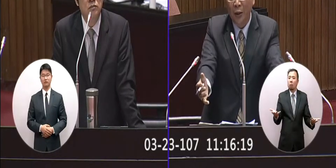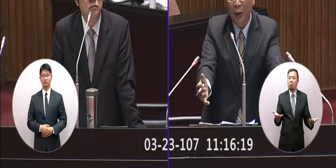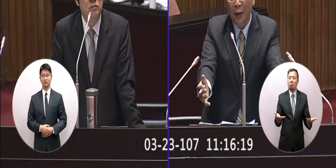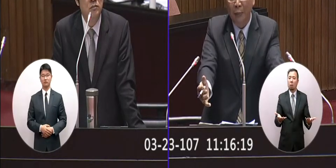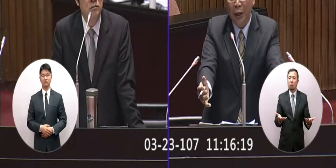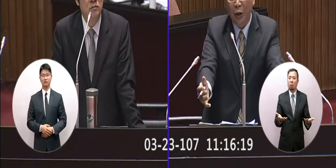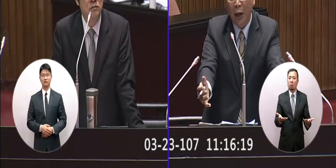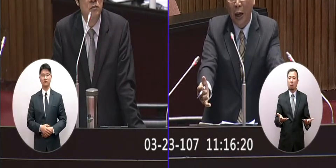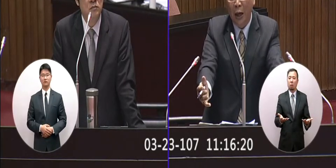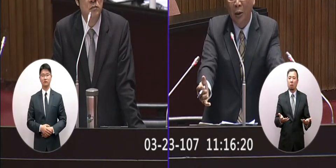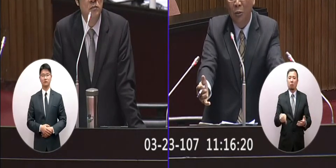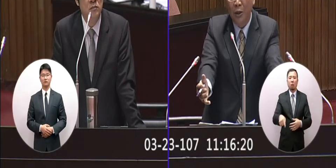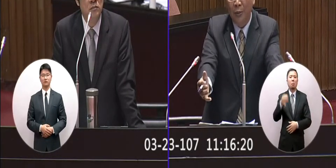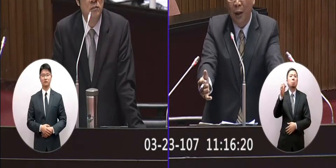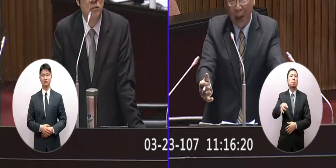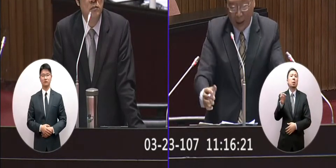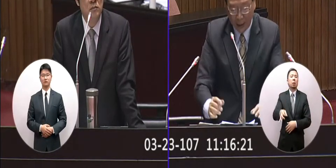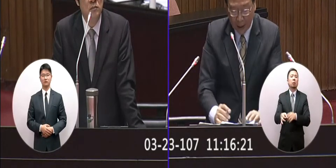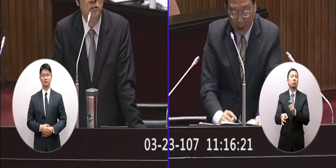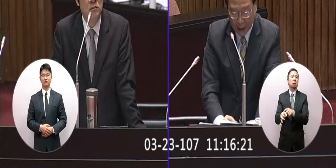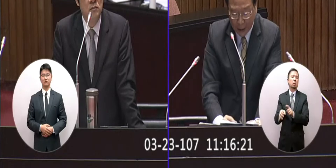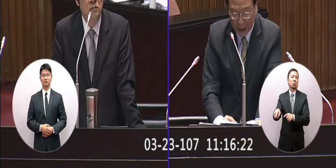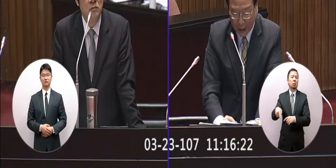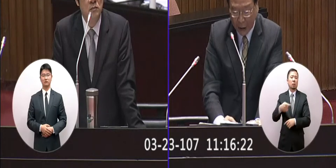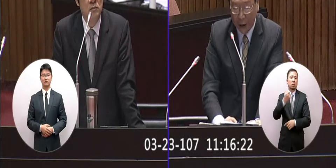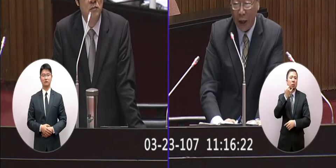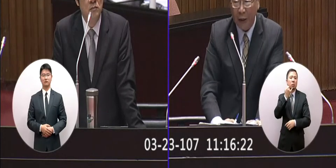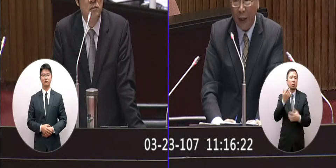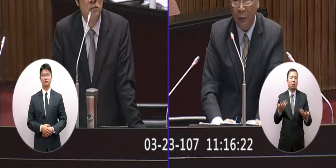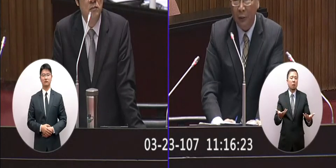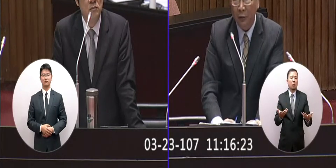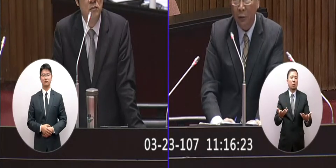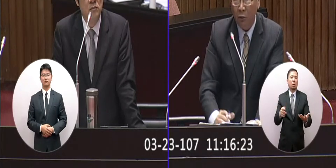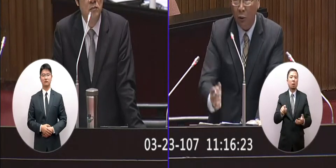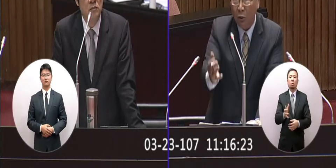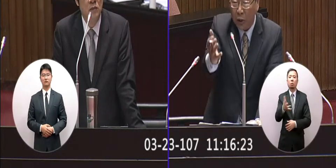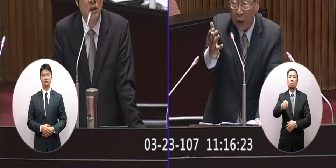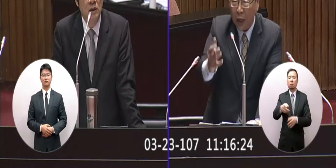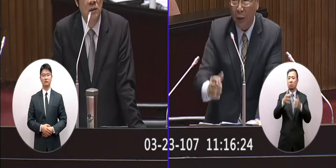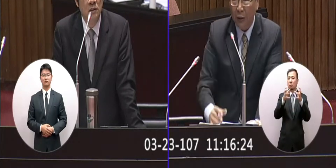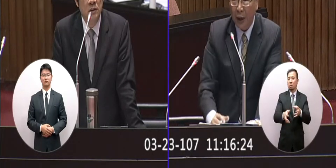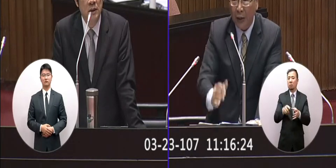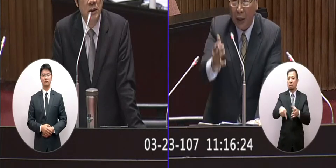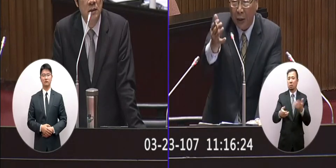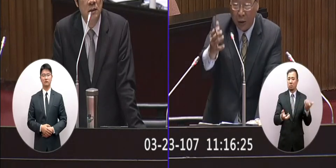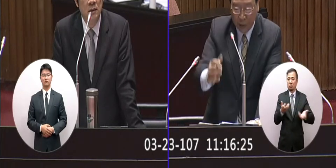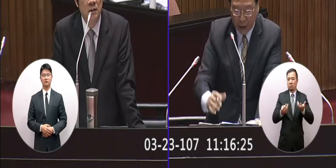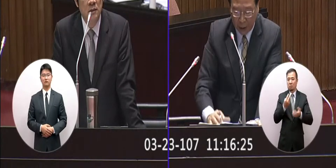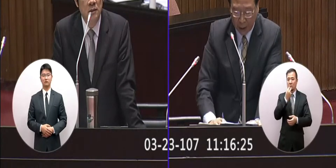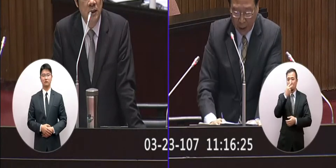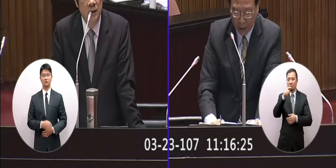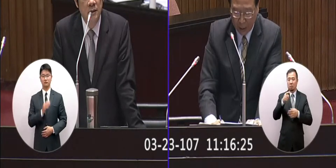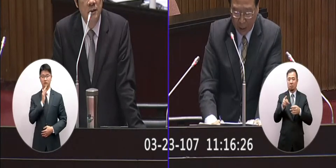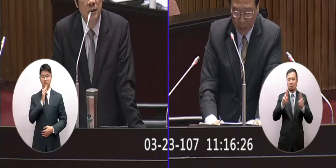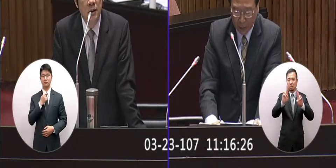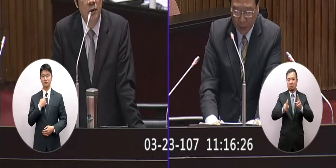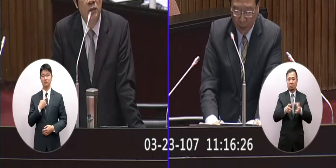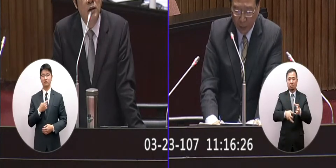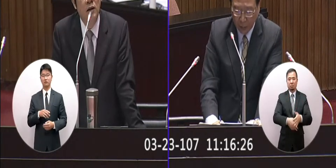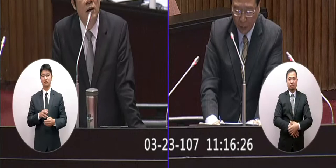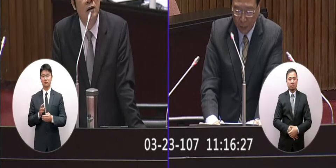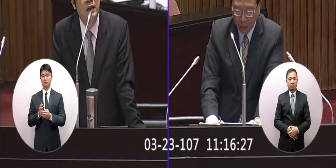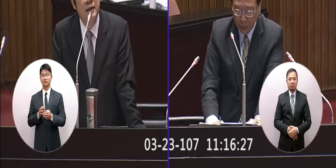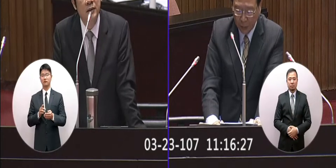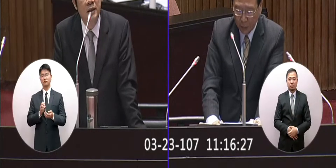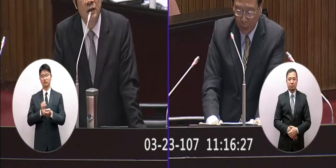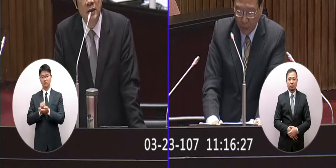点的燃煤就好了，为什么要盖这个燃气的电厂？我请教赖院长，你有什么想法？ 是跟林委员